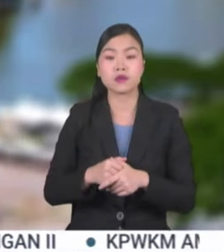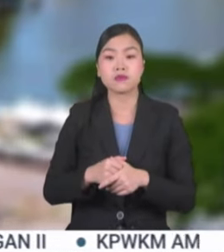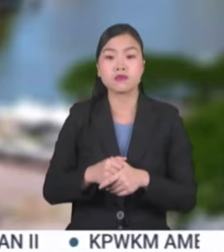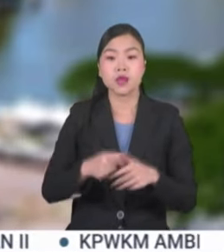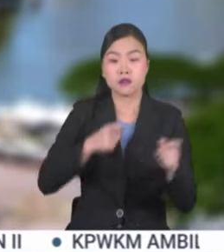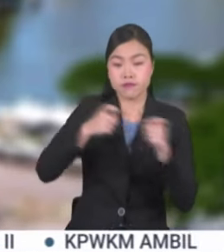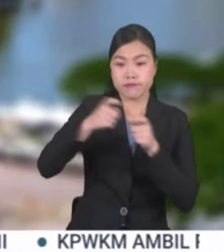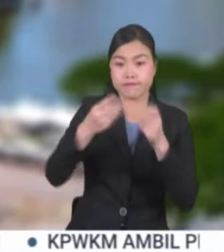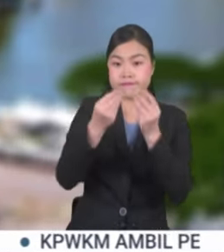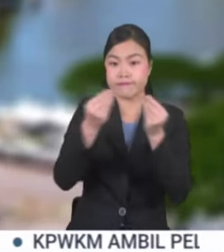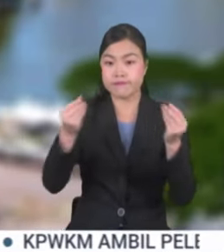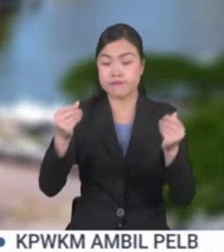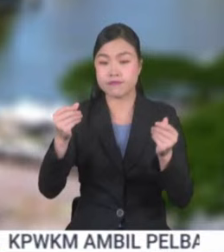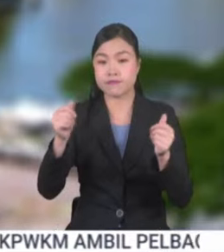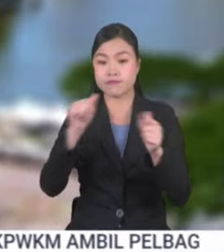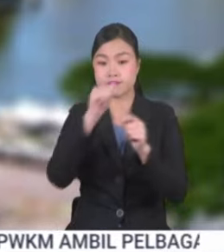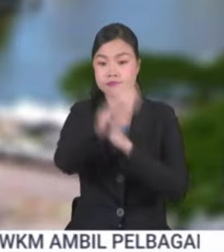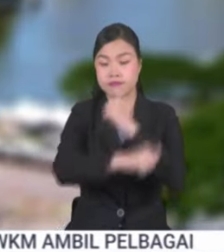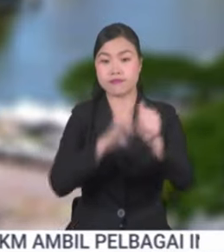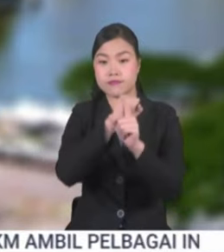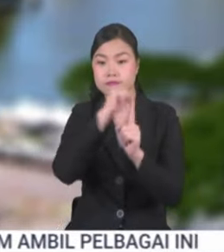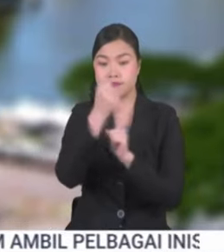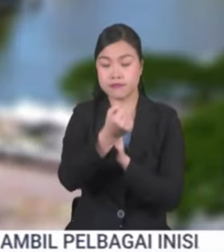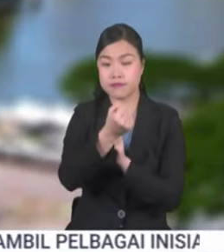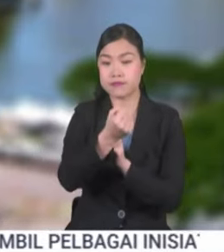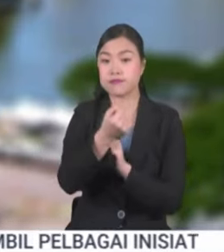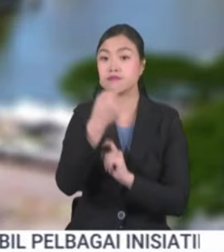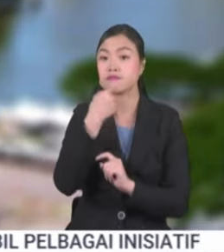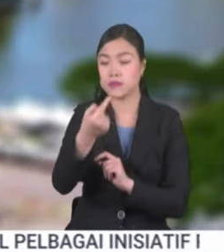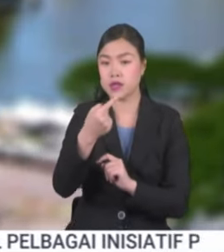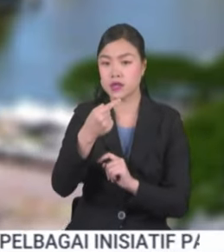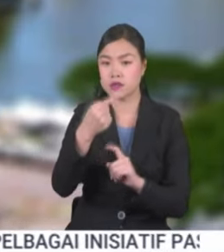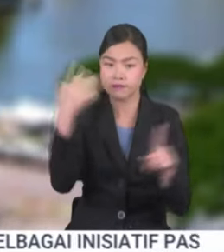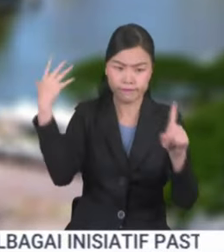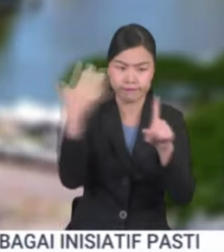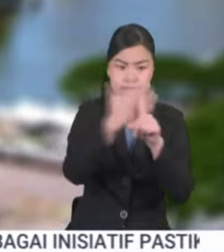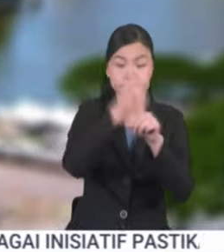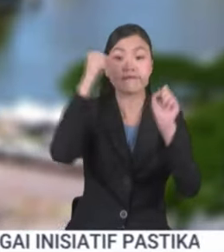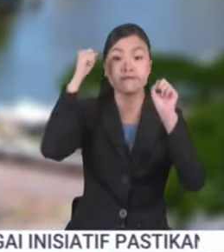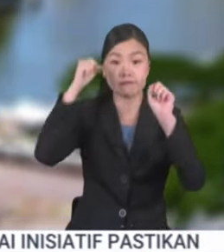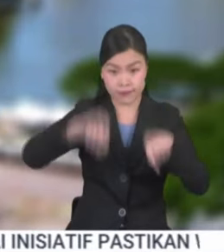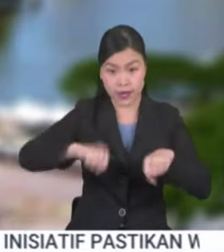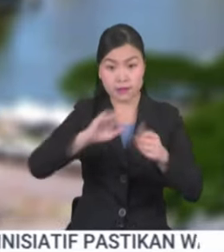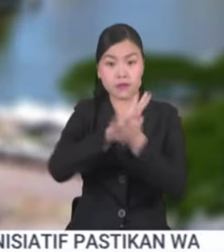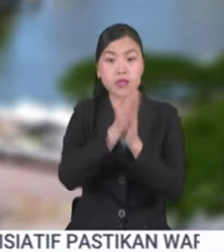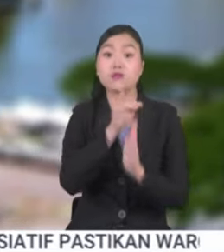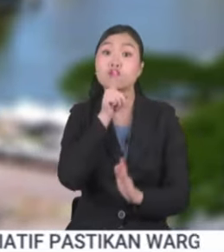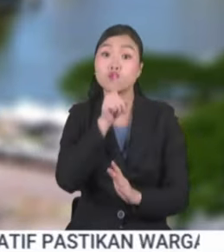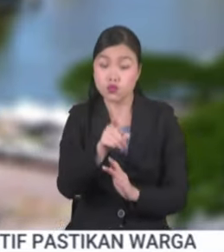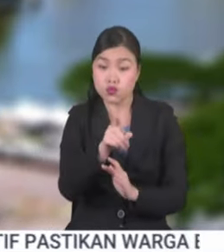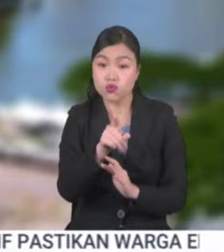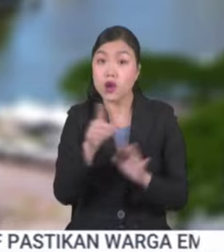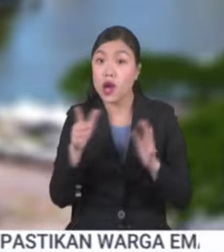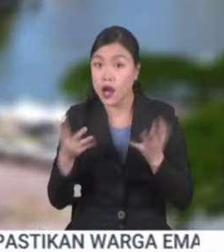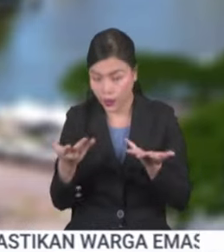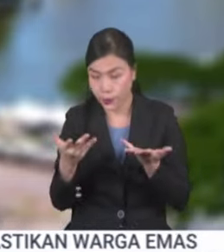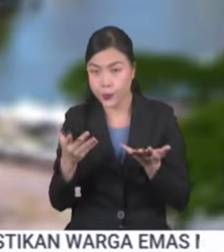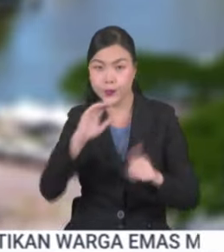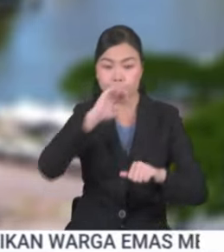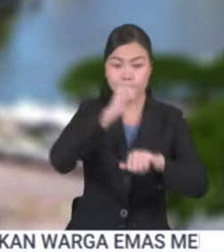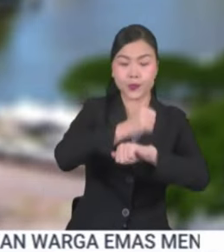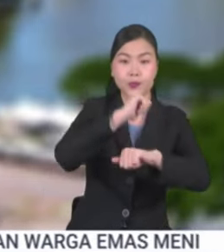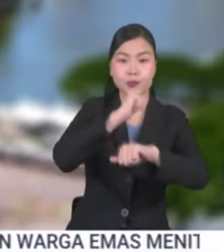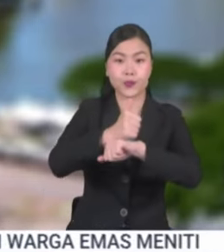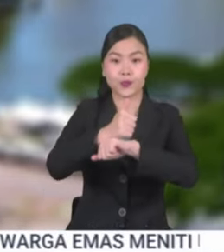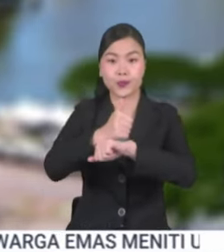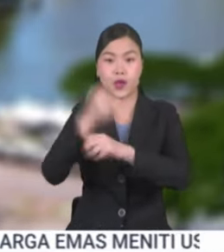Pentadbiran Tanah dan Alam Sekitar, Datuk Lin Talib Saleh berkata pencapaian ini dapat direalisasikan dengan pengwujudan prasarana